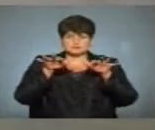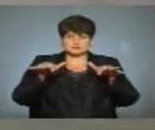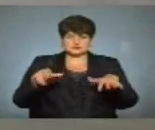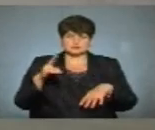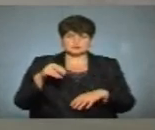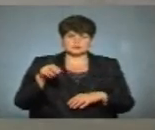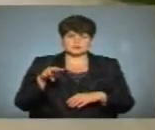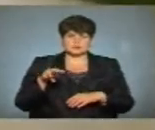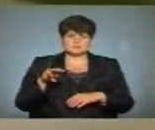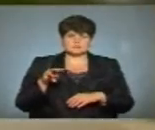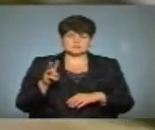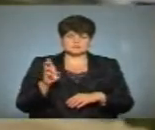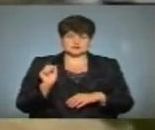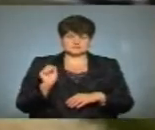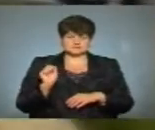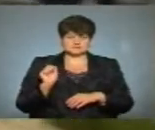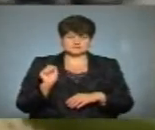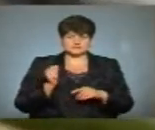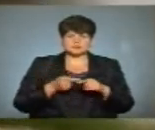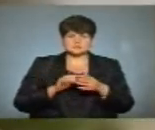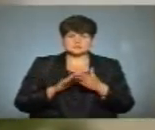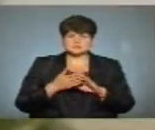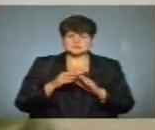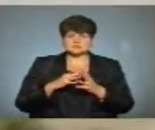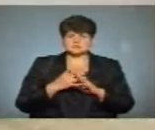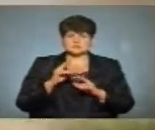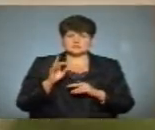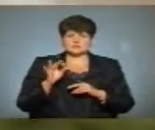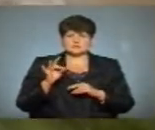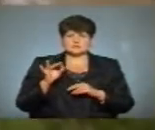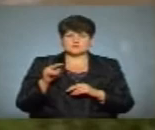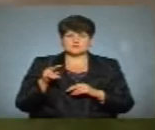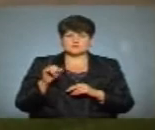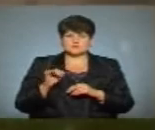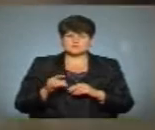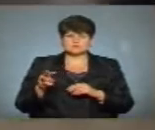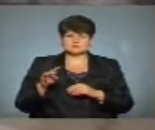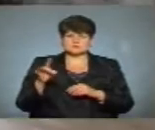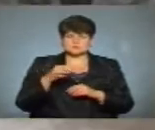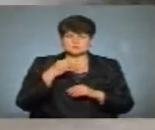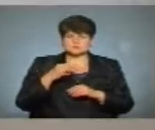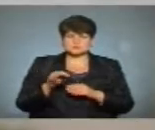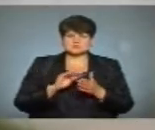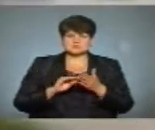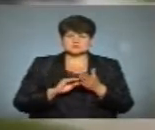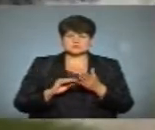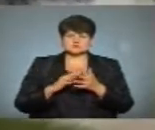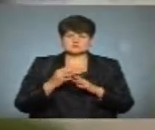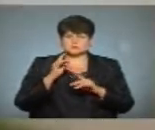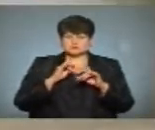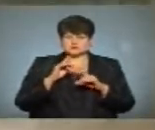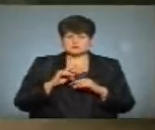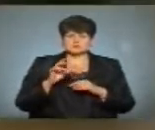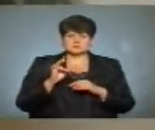дамбу. А така ситуація в селищі Коропець Монастириського району. Як повідомила секретарка Коропецької селищної ради